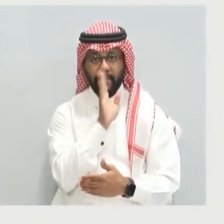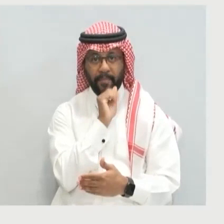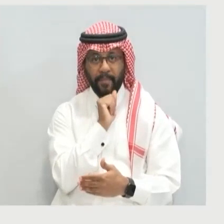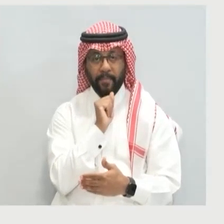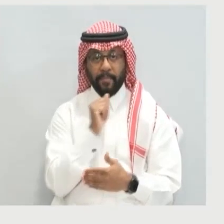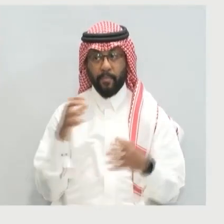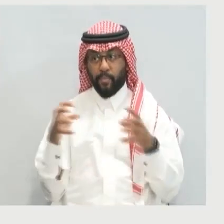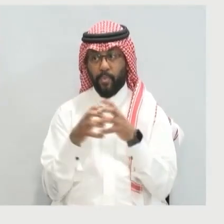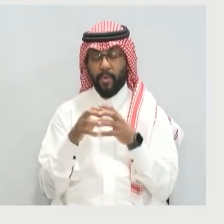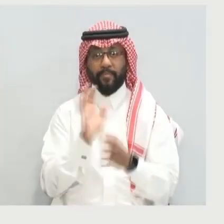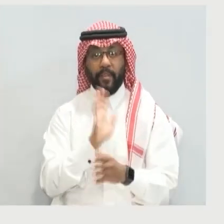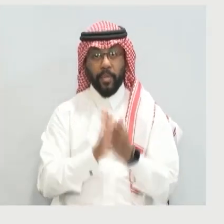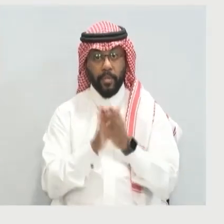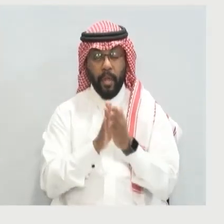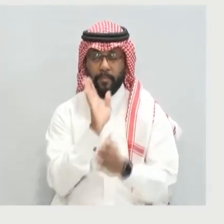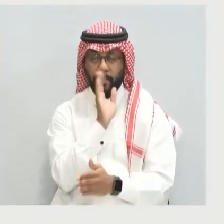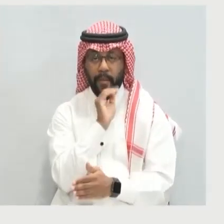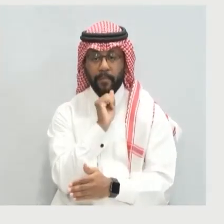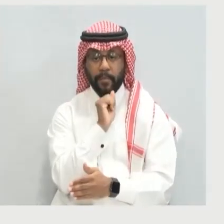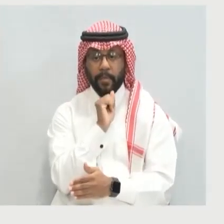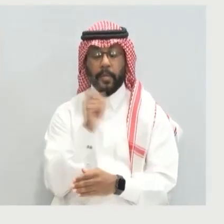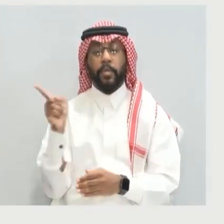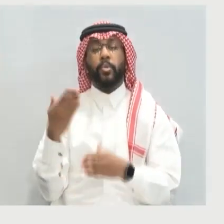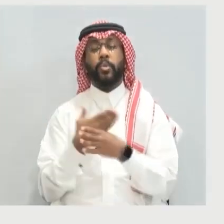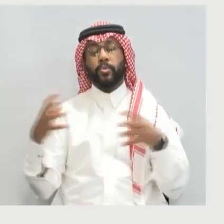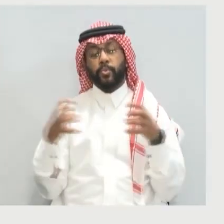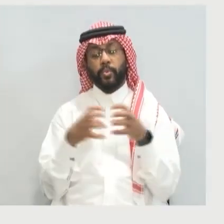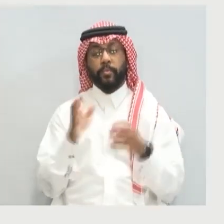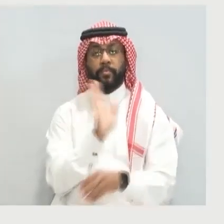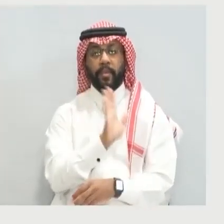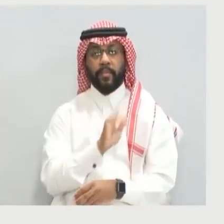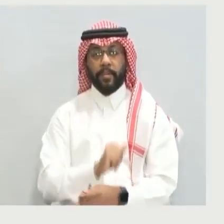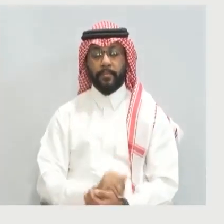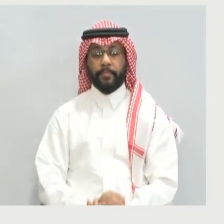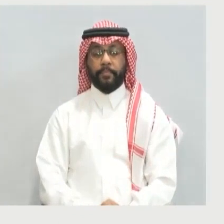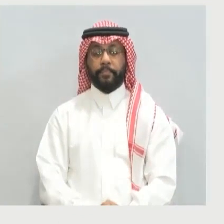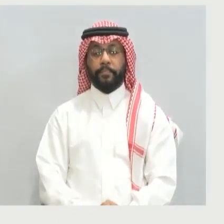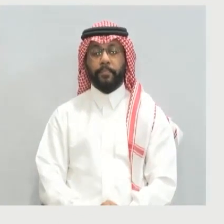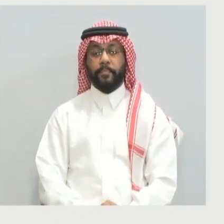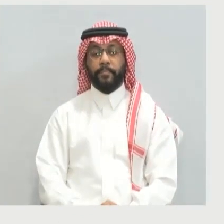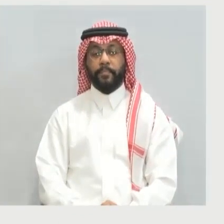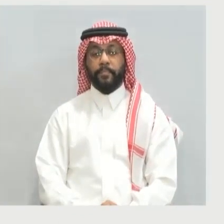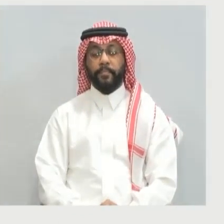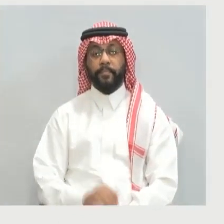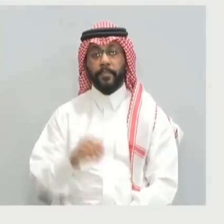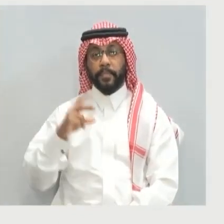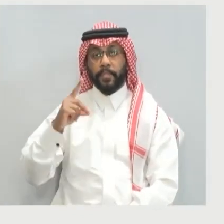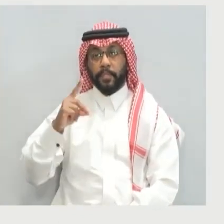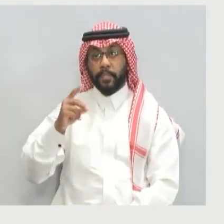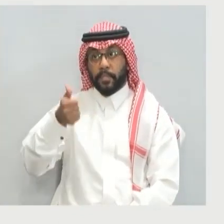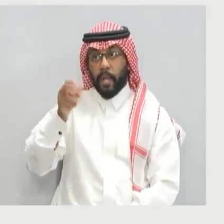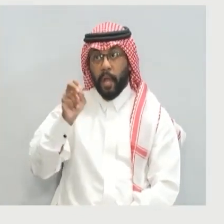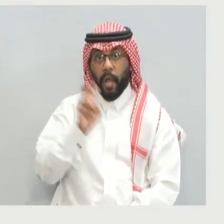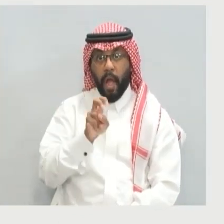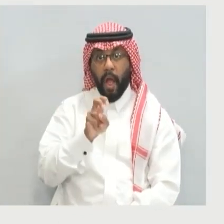الاتجاه صحيح ولكن الطاقه غير كافيه لذلك لا يؤدي الى تكوين نواتج اذا ما المقصود بطاقه التنشيط